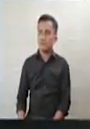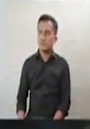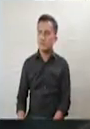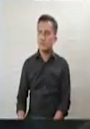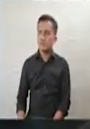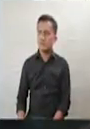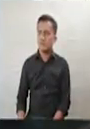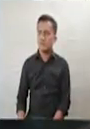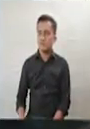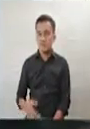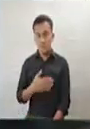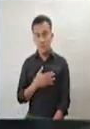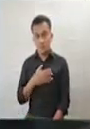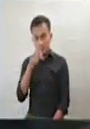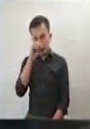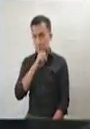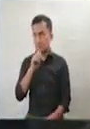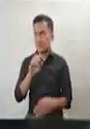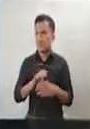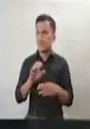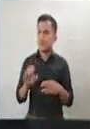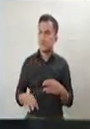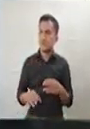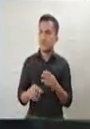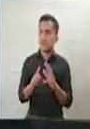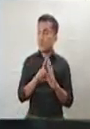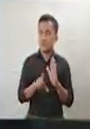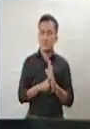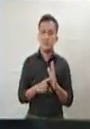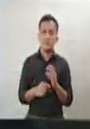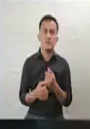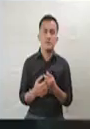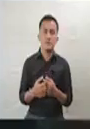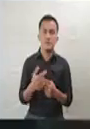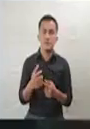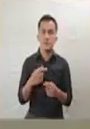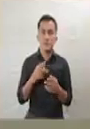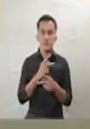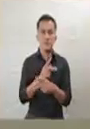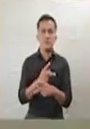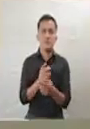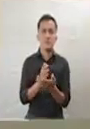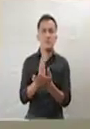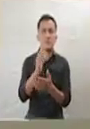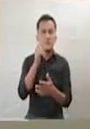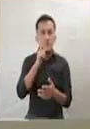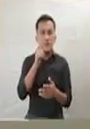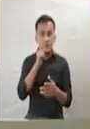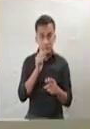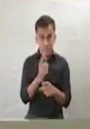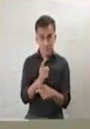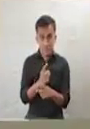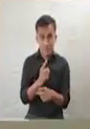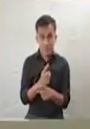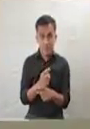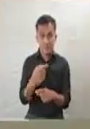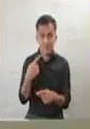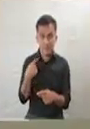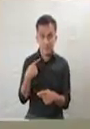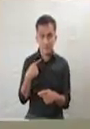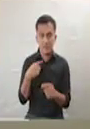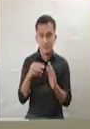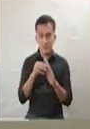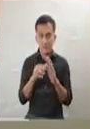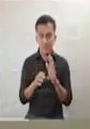Sa palagay ko ay kumpleto na ang mga batas tungkol sa pagprotekta sa mga karapatan ng mga babae. Ano? Meron tayo dito ng Magna Carta